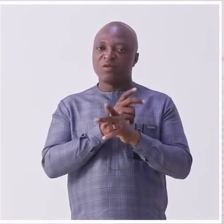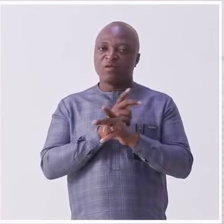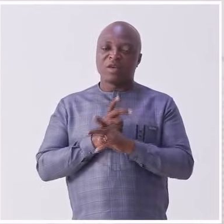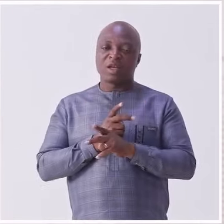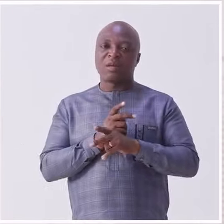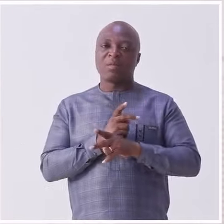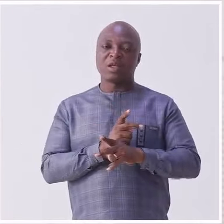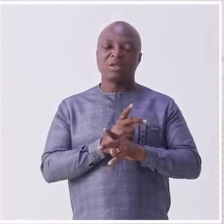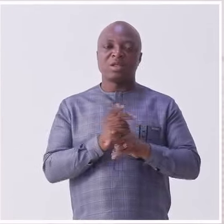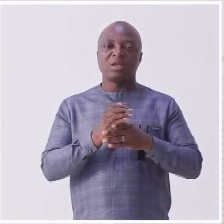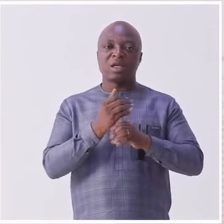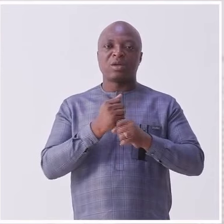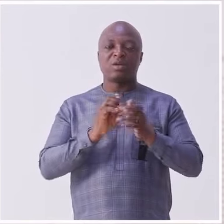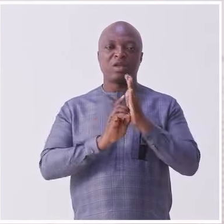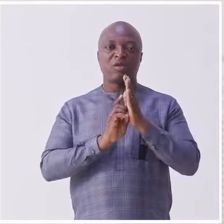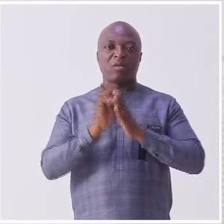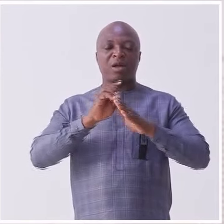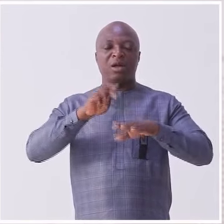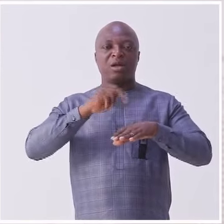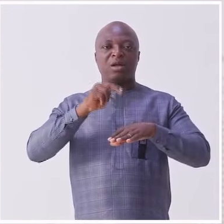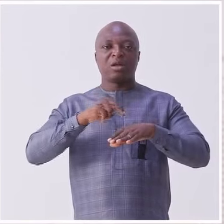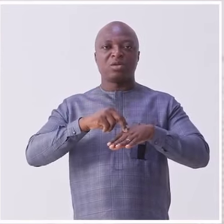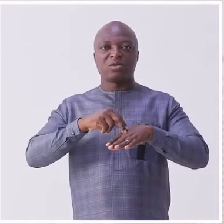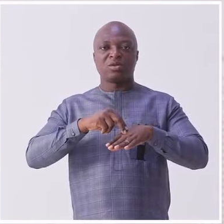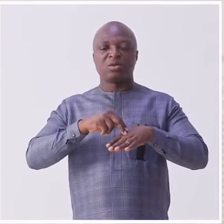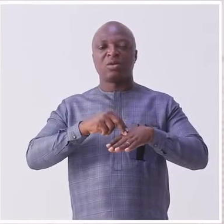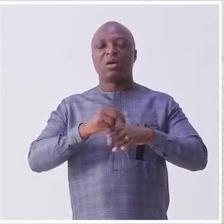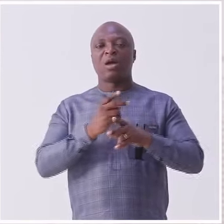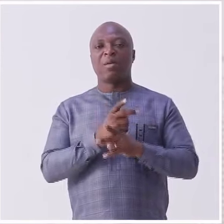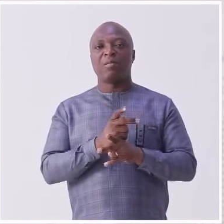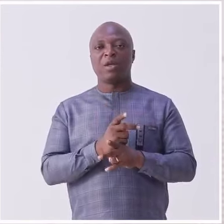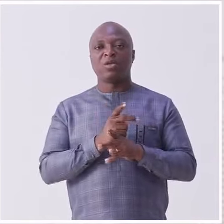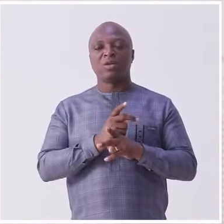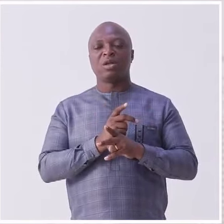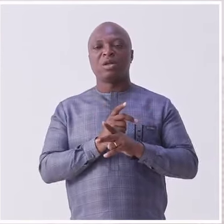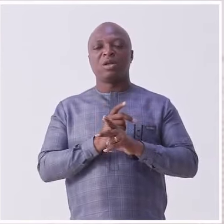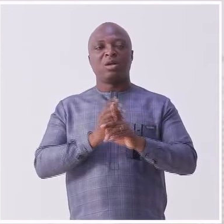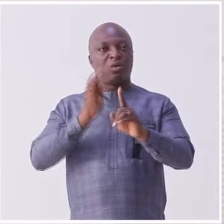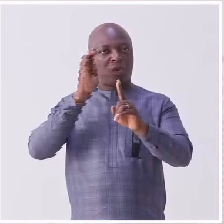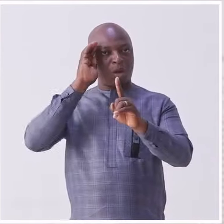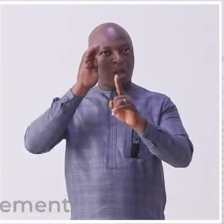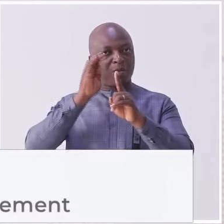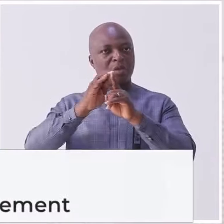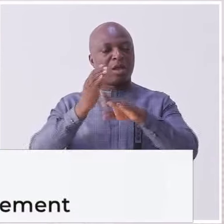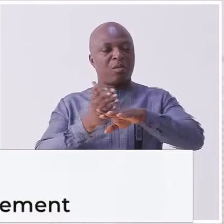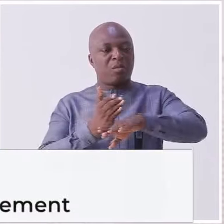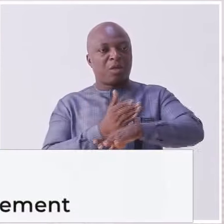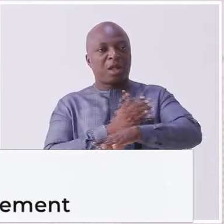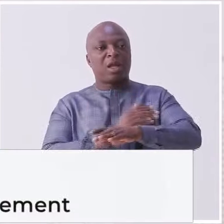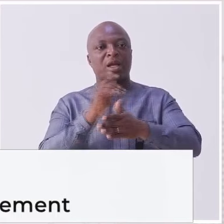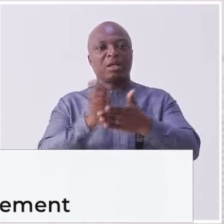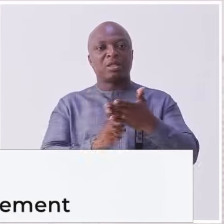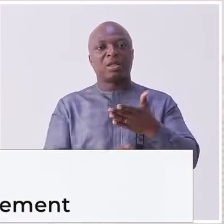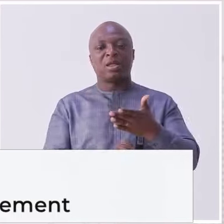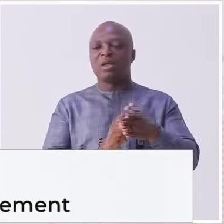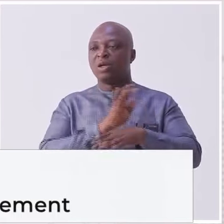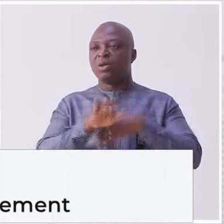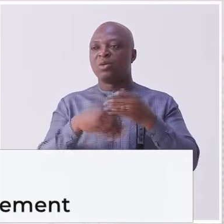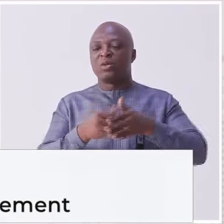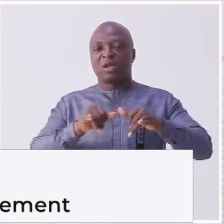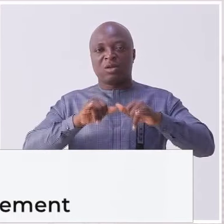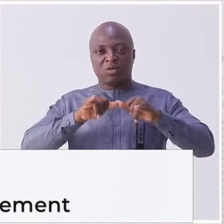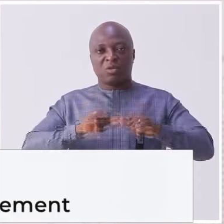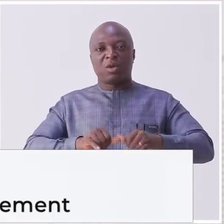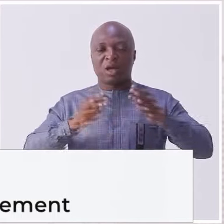les acquis de développement nationaux, à maintenir le cap des progrès enregistrés, tout en